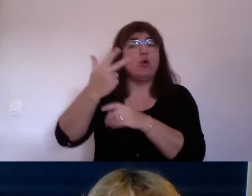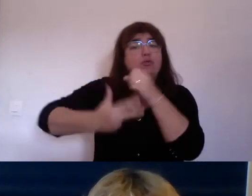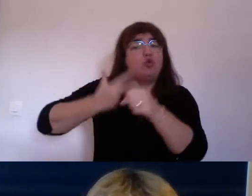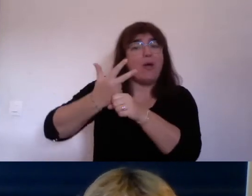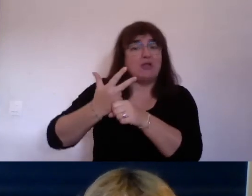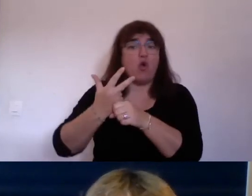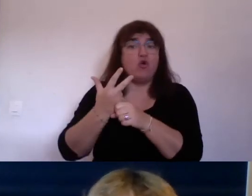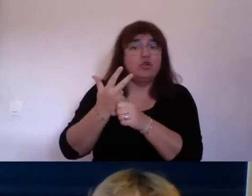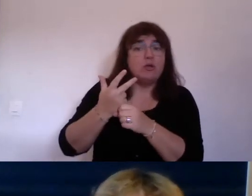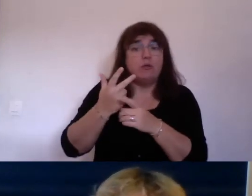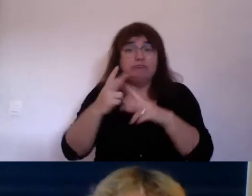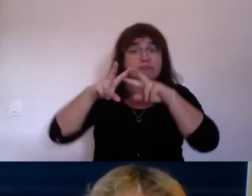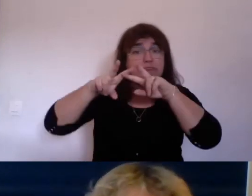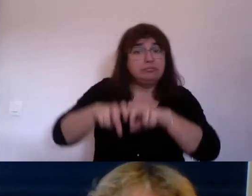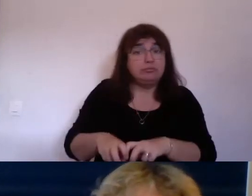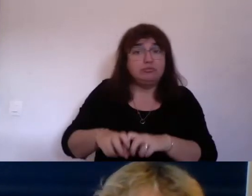personnes fragilisées à utiliser le numérique.